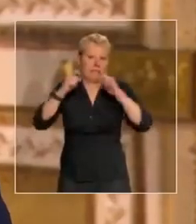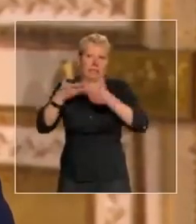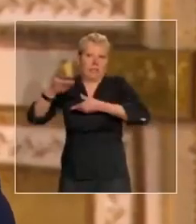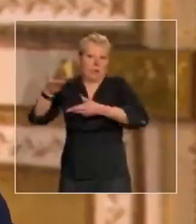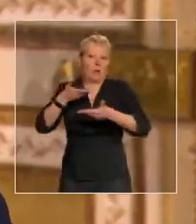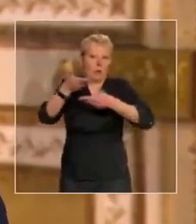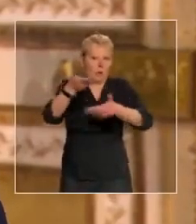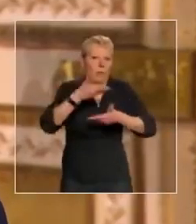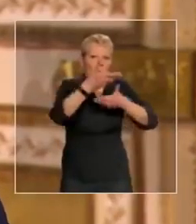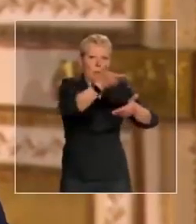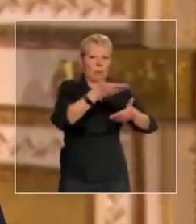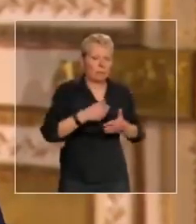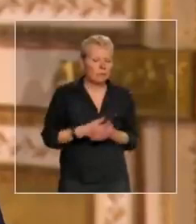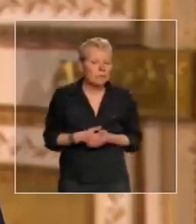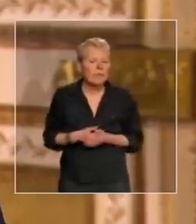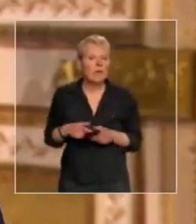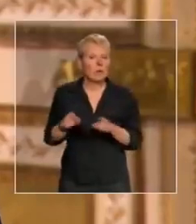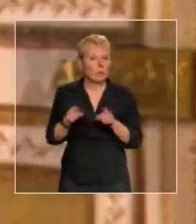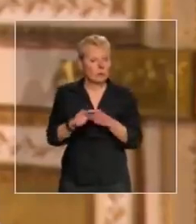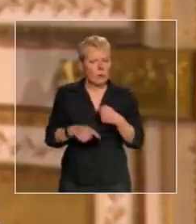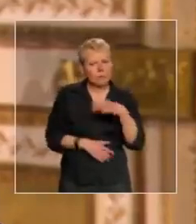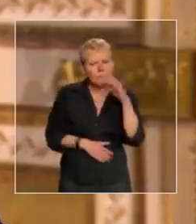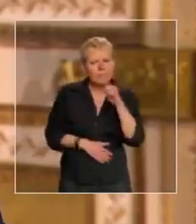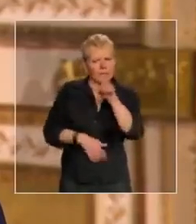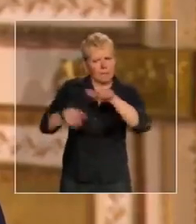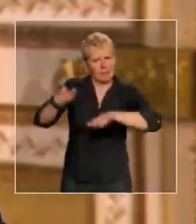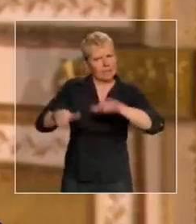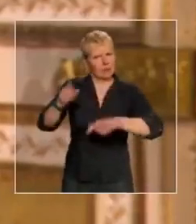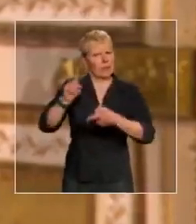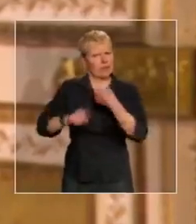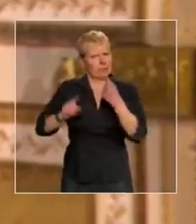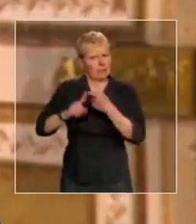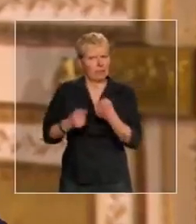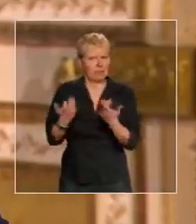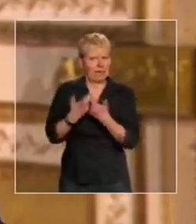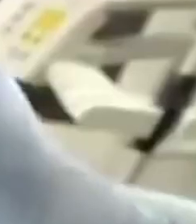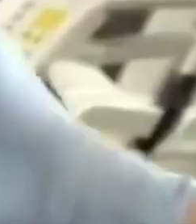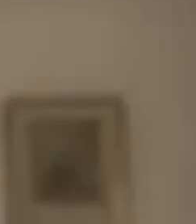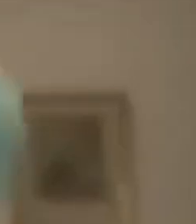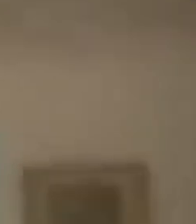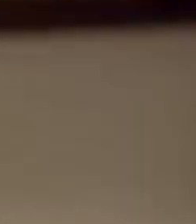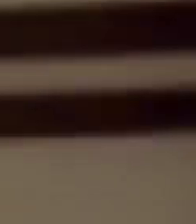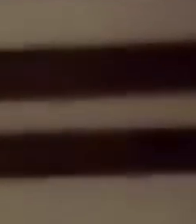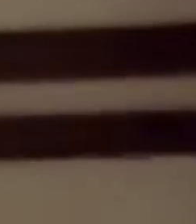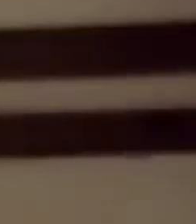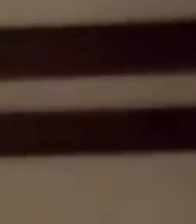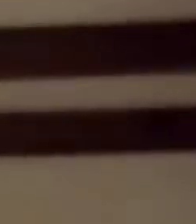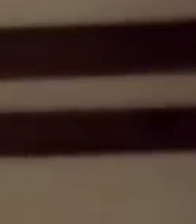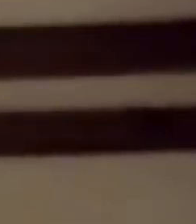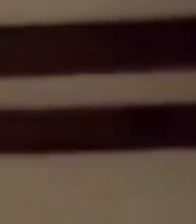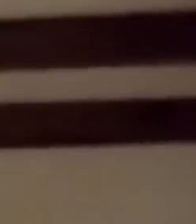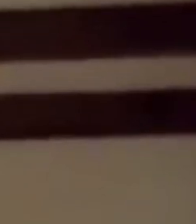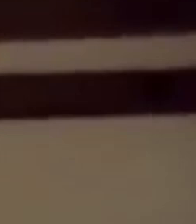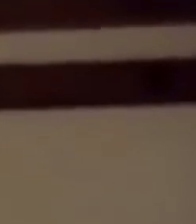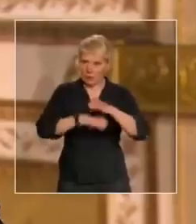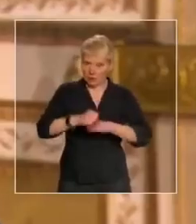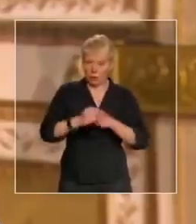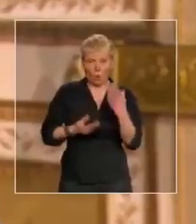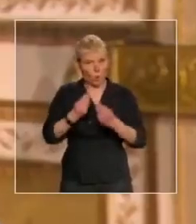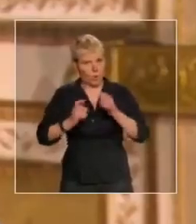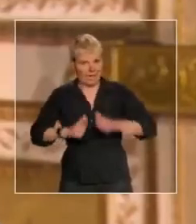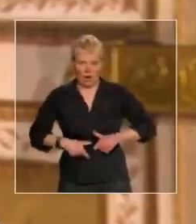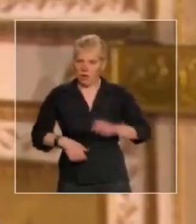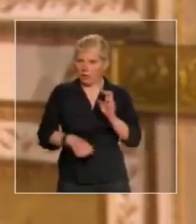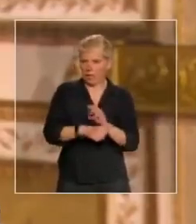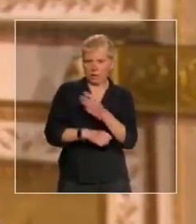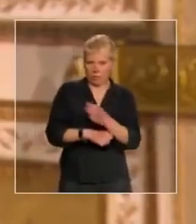J'ai aussi entendu le message des spécialistes, en particulier les chirurgiens dentistes. Putain, mais qu'est-ce qu'ils ont foutu ? Nous